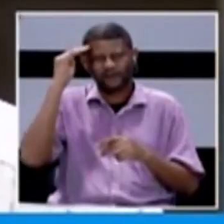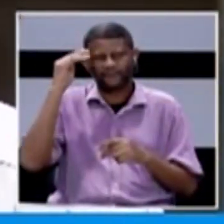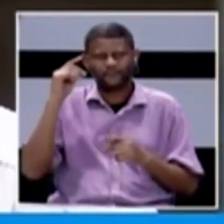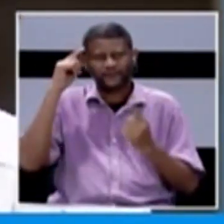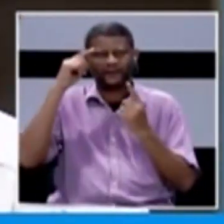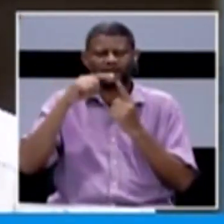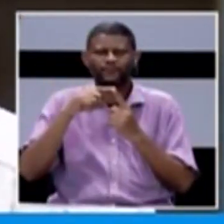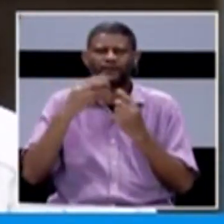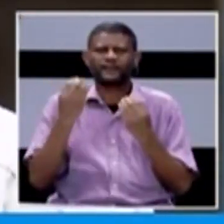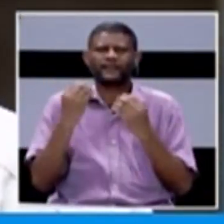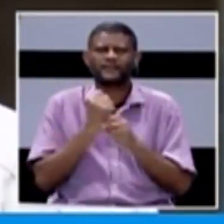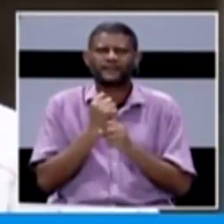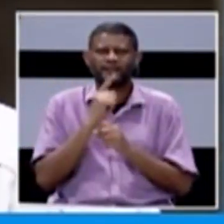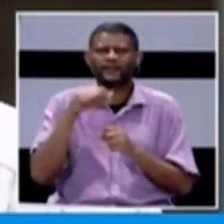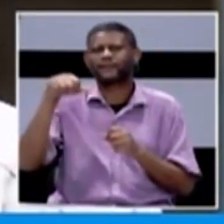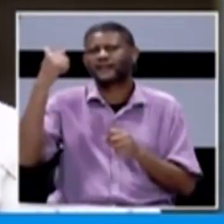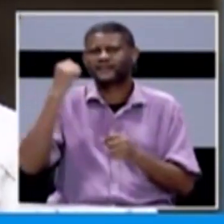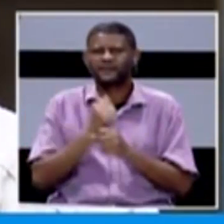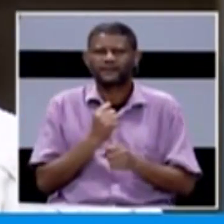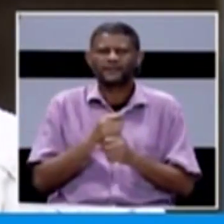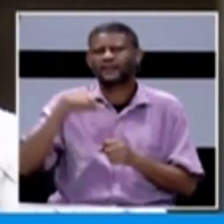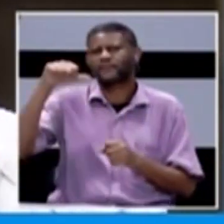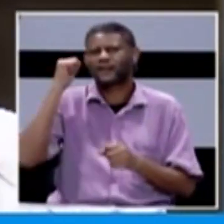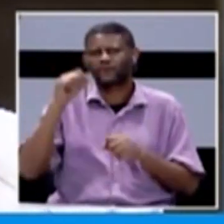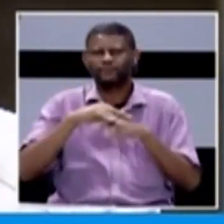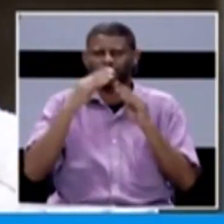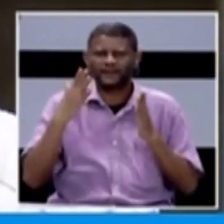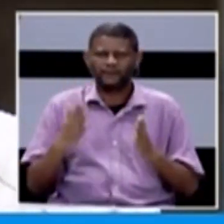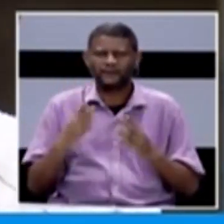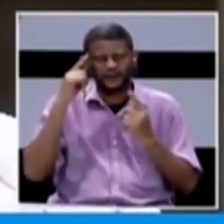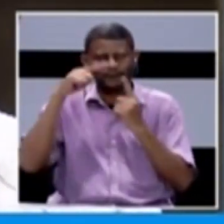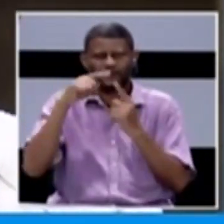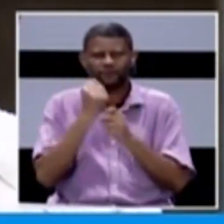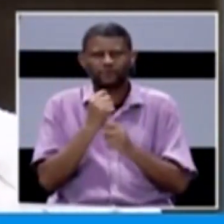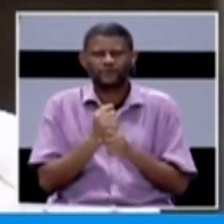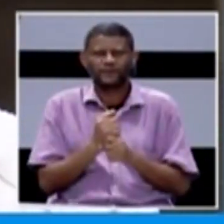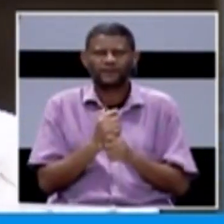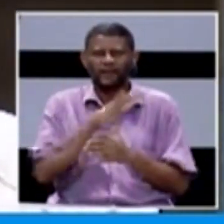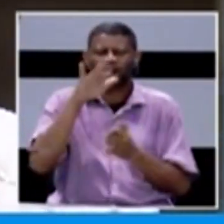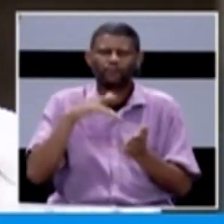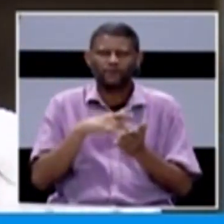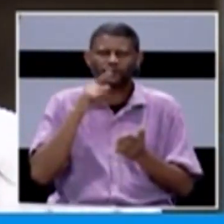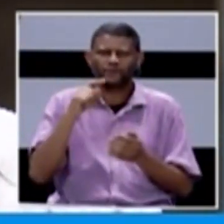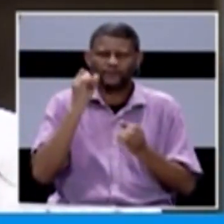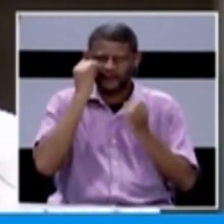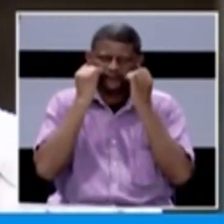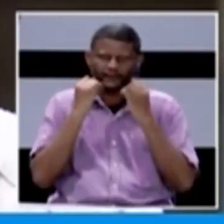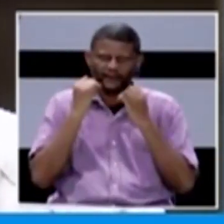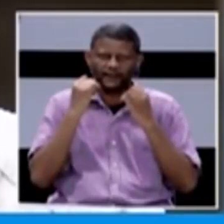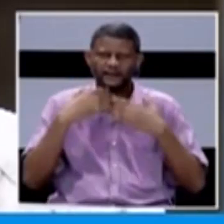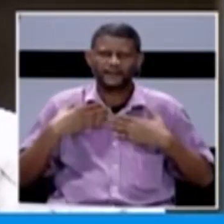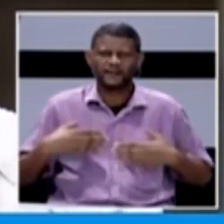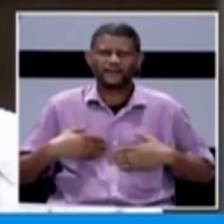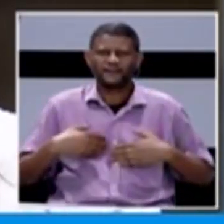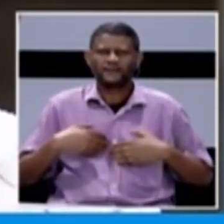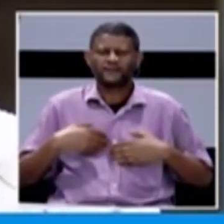ኢና ክንሰርሕ ንኽእል ዝብል ከምቲ ካልእ ስራሕ ከምቶም ካልኦት መደባትና ተሊምና ንሰርሖ እዚ ኣብ መንጎ ዞም ናይ ጸጥታ ኣካላት ኩሉ ዝግብኦ ናይ